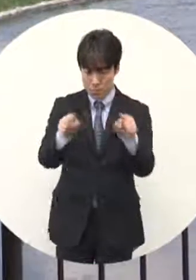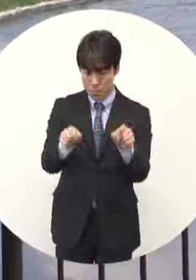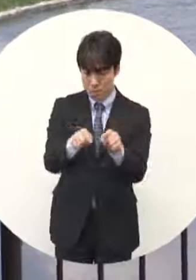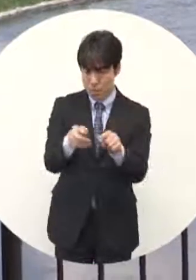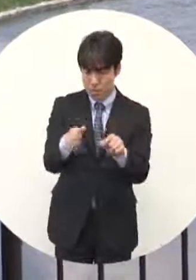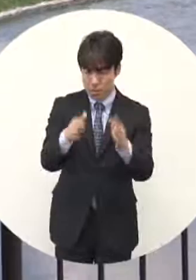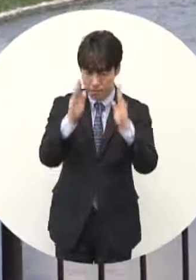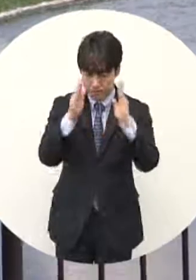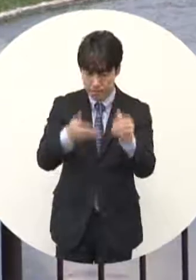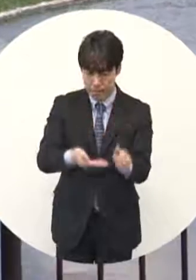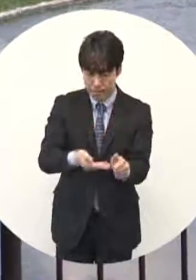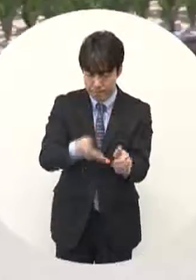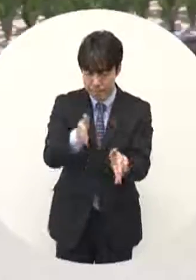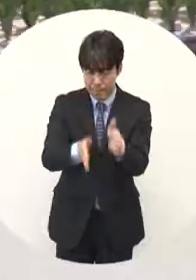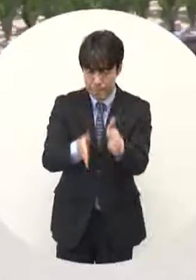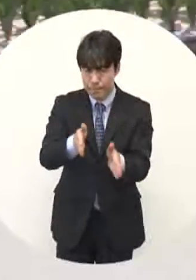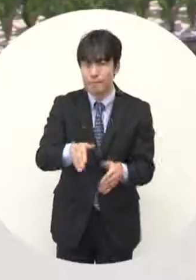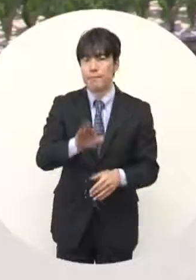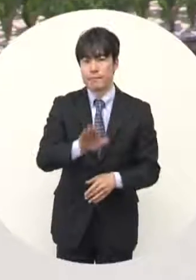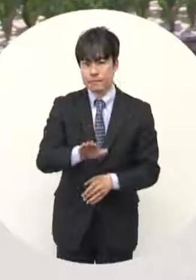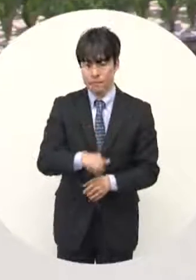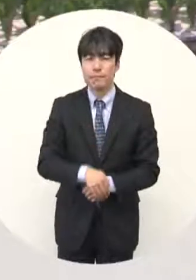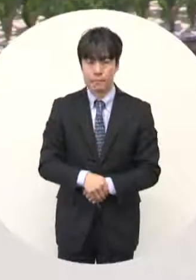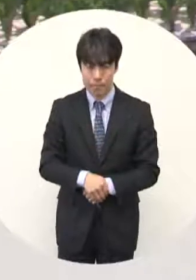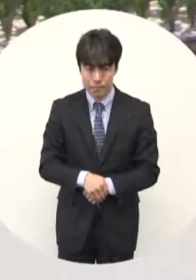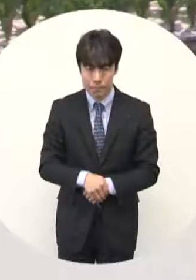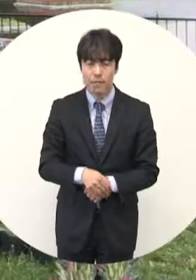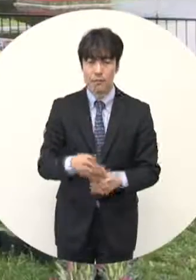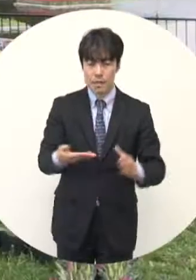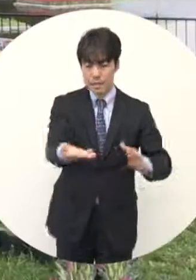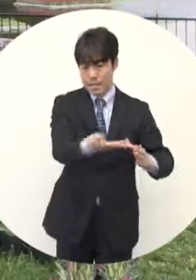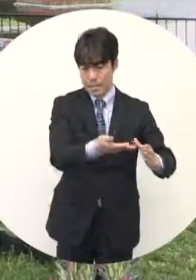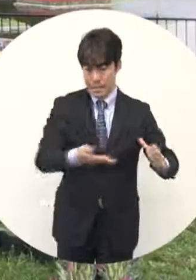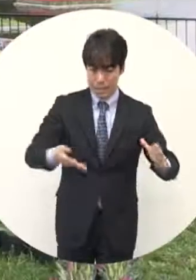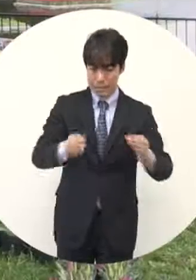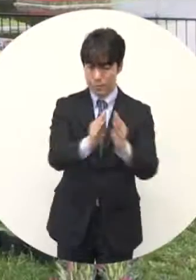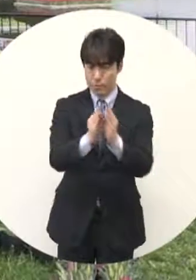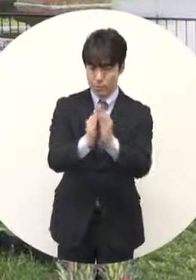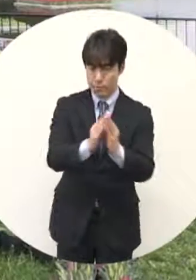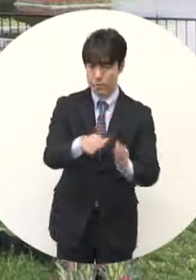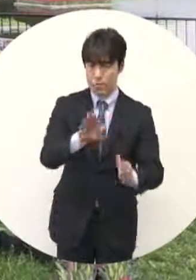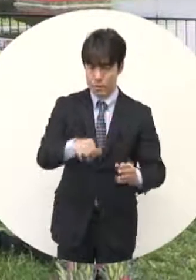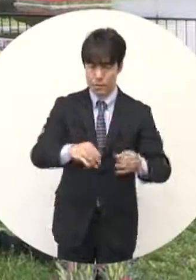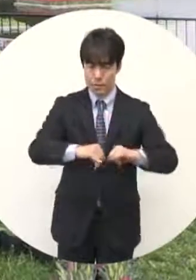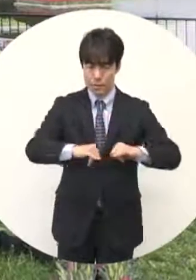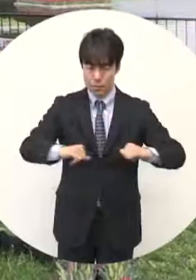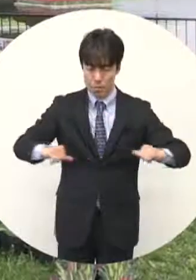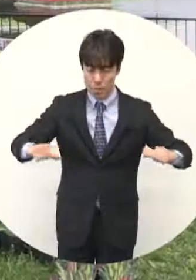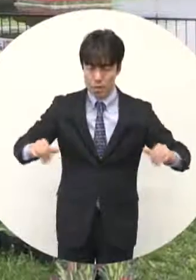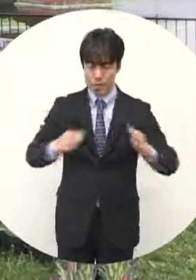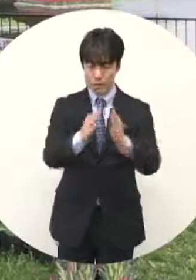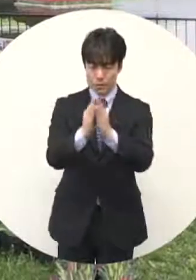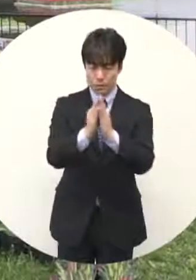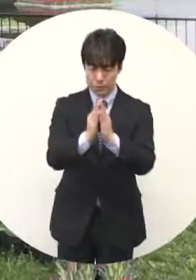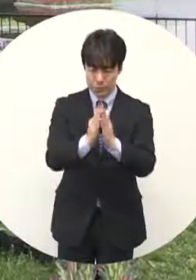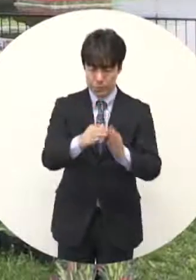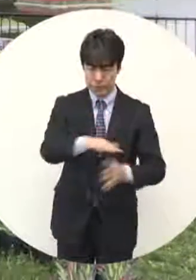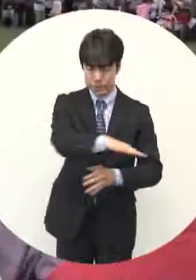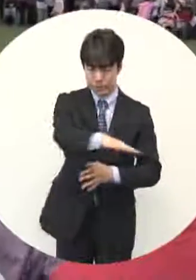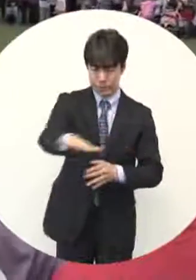には水耕栽培のウォーターチューリップが浮かび、巨大なチューリップガーデンが鑑賞できます